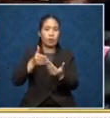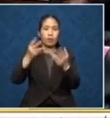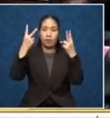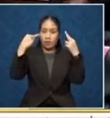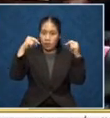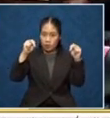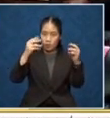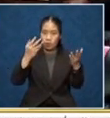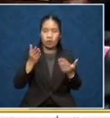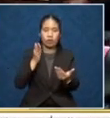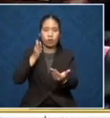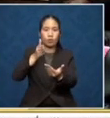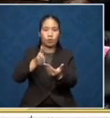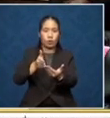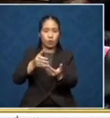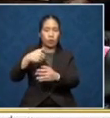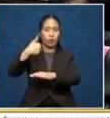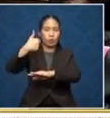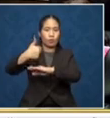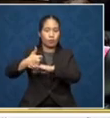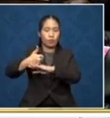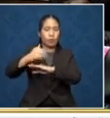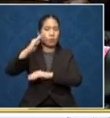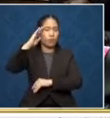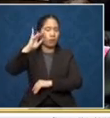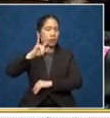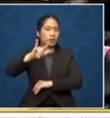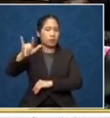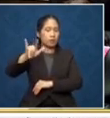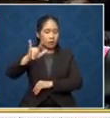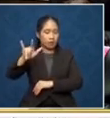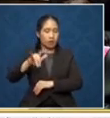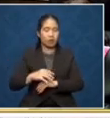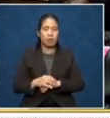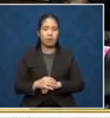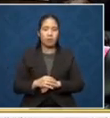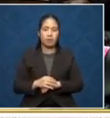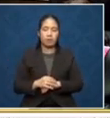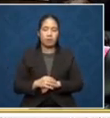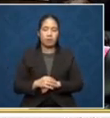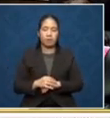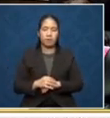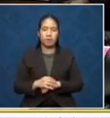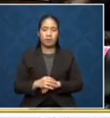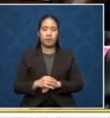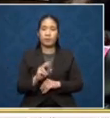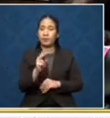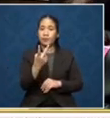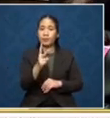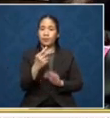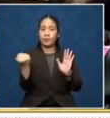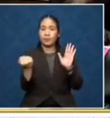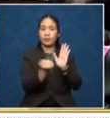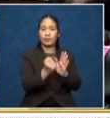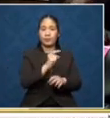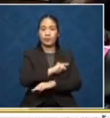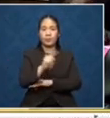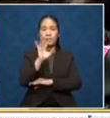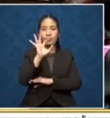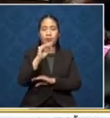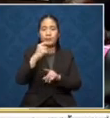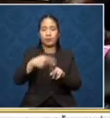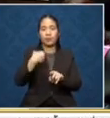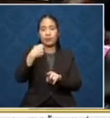บัญชาการทหารอากาศผ่านเจ้ากรมเอ่อกำลังพลทหารอากาศซึ่งทั้ง 2ฉบับลงวันที่ 9ตุลาคม